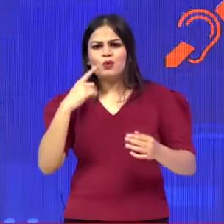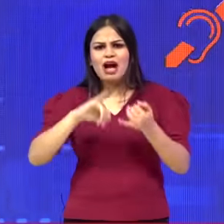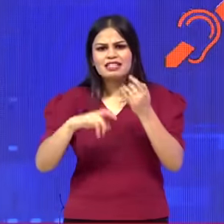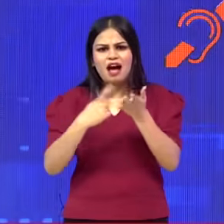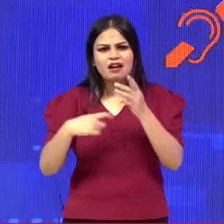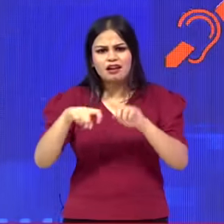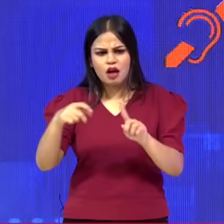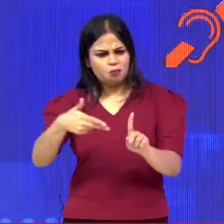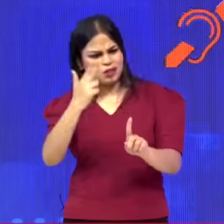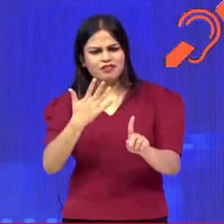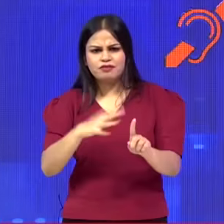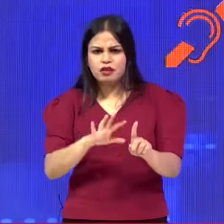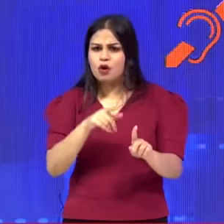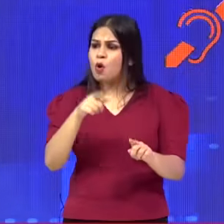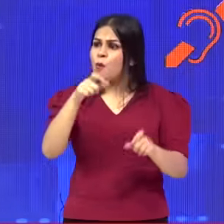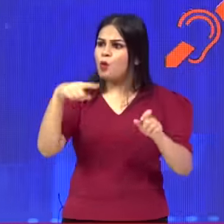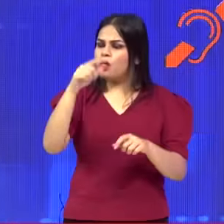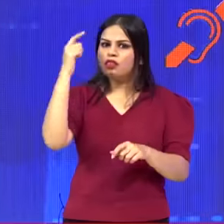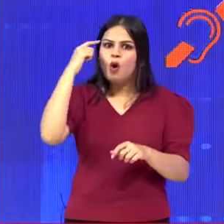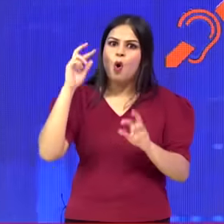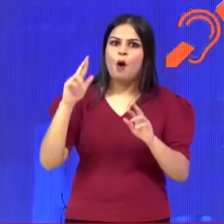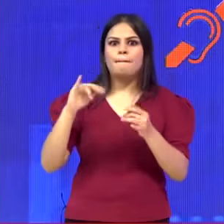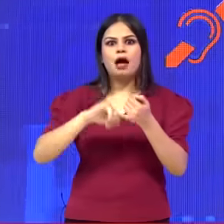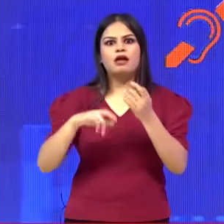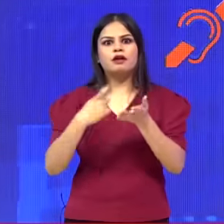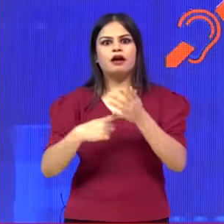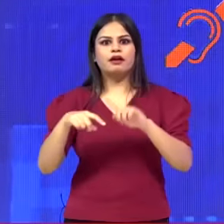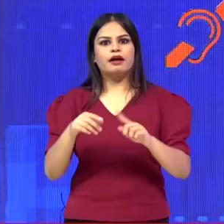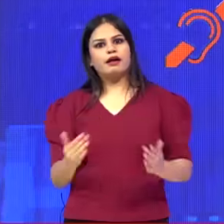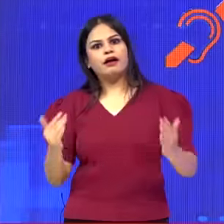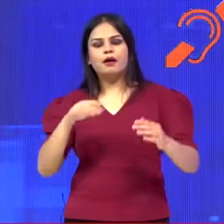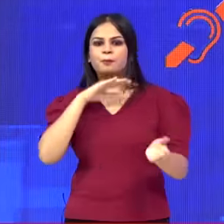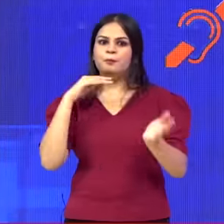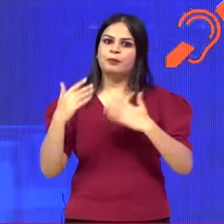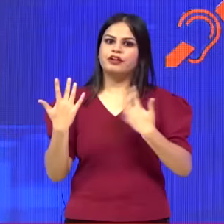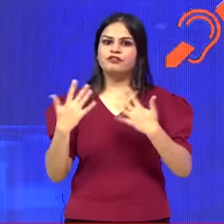अरे लोगों को लगा कि शाहरुख खान तो गए। हाँ